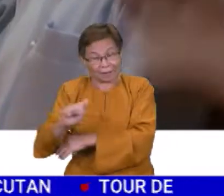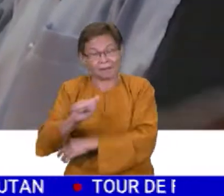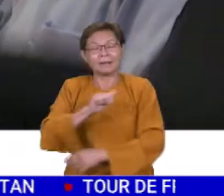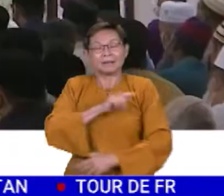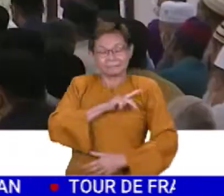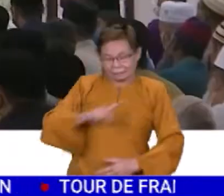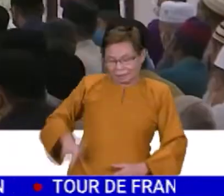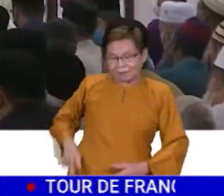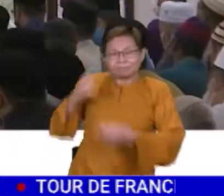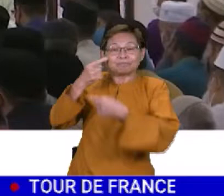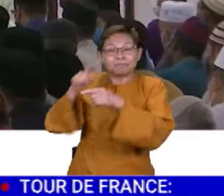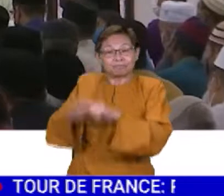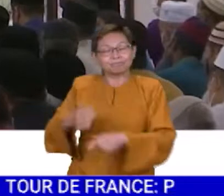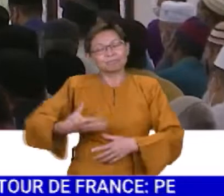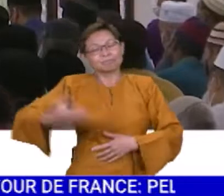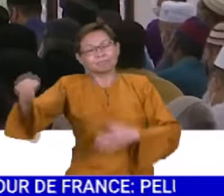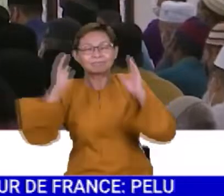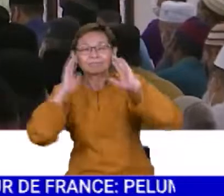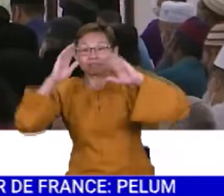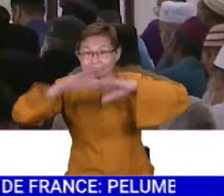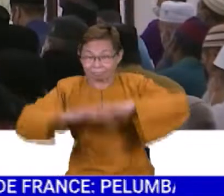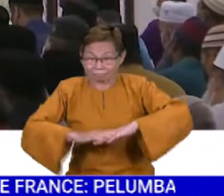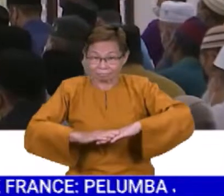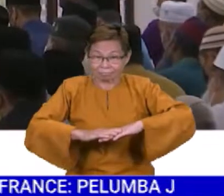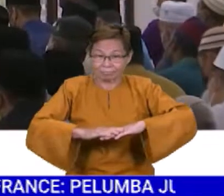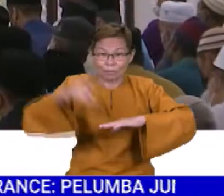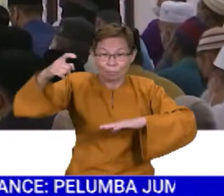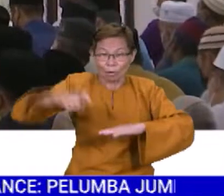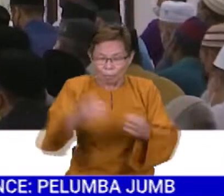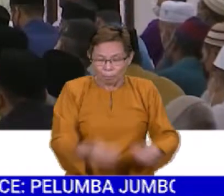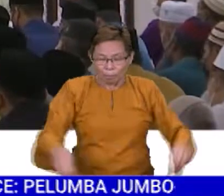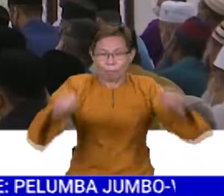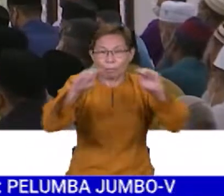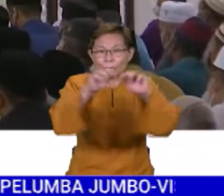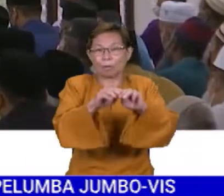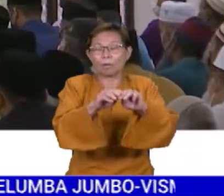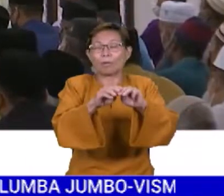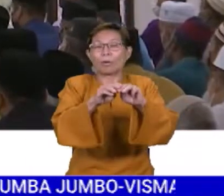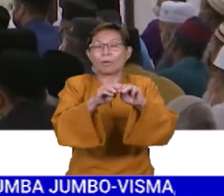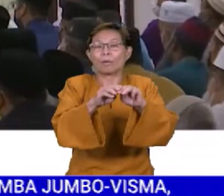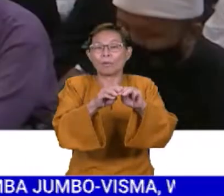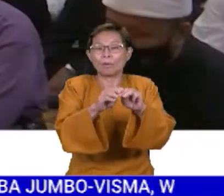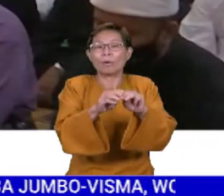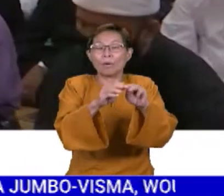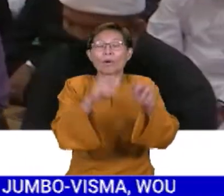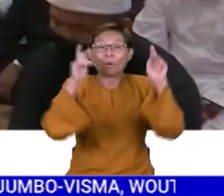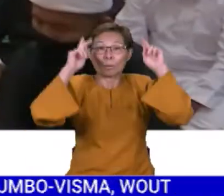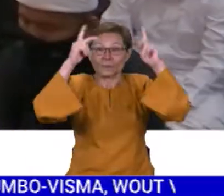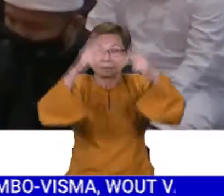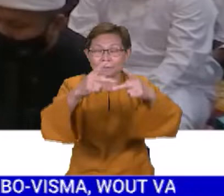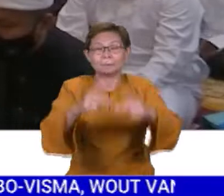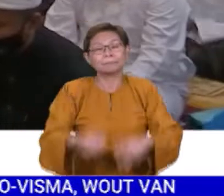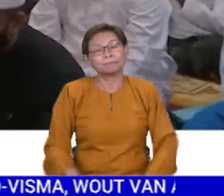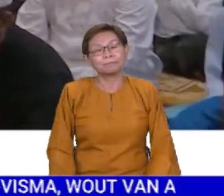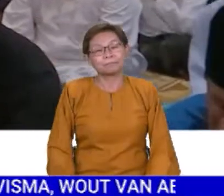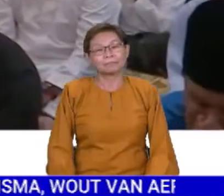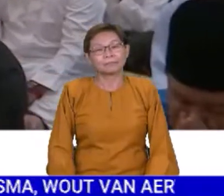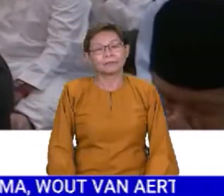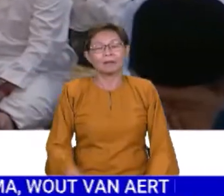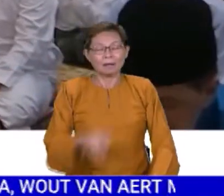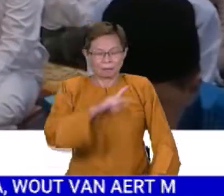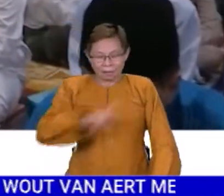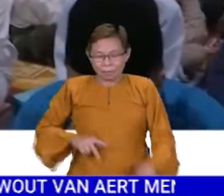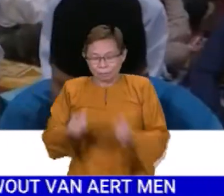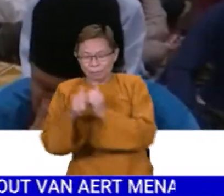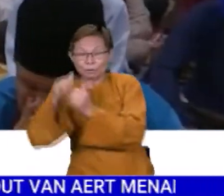bilah berkenan berangkat menunaikan solat sunat di masjid Tengku ampuan Afzan Kuantan Baginda diiringi